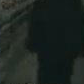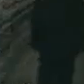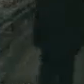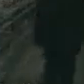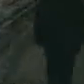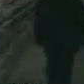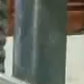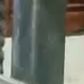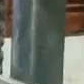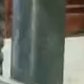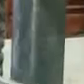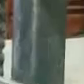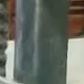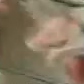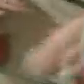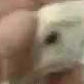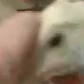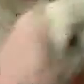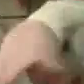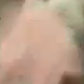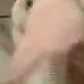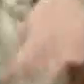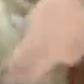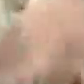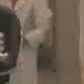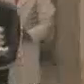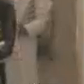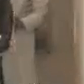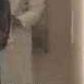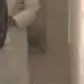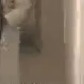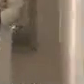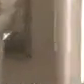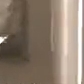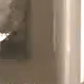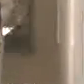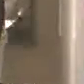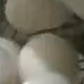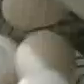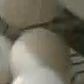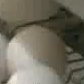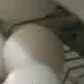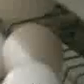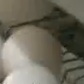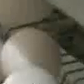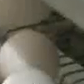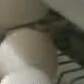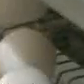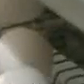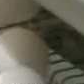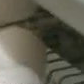مشروع إنتاج اللحوم البيضاء في تطاوين يواجه صعوبات عدة رغم انطلاقه في ظروف طيبة.